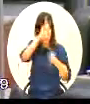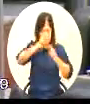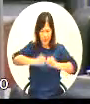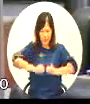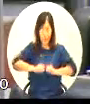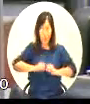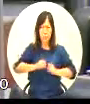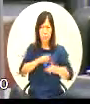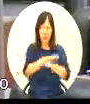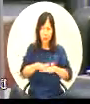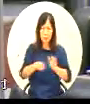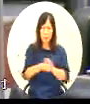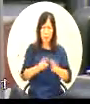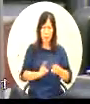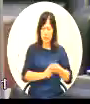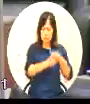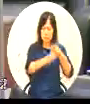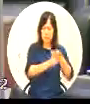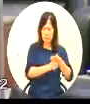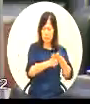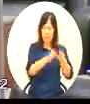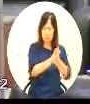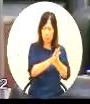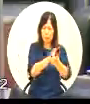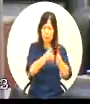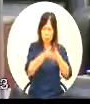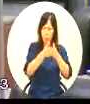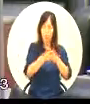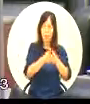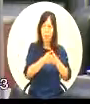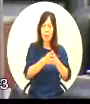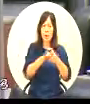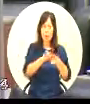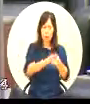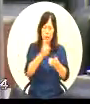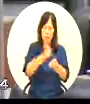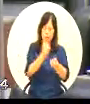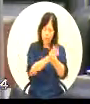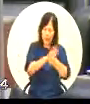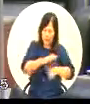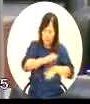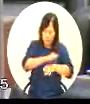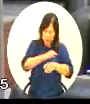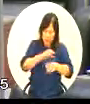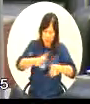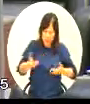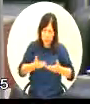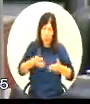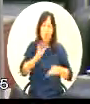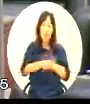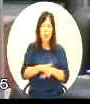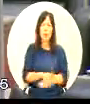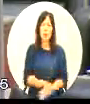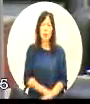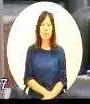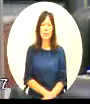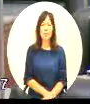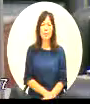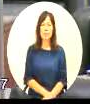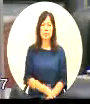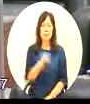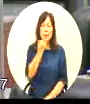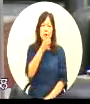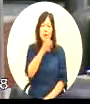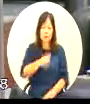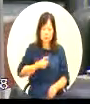全，以病人的最大利益为导向，所以我们的医师一定会尽力去急救，尽力去救援，尽力去治疗，尽力去医疗。但事实